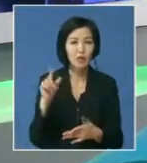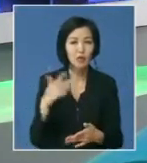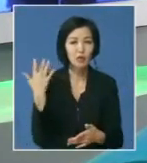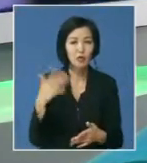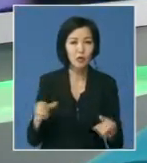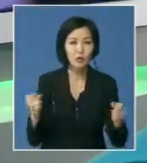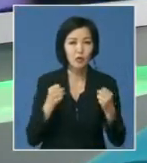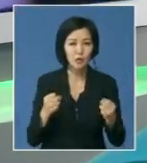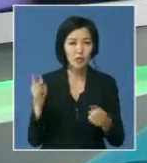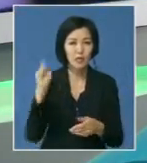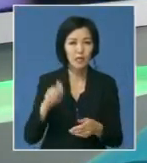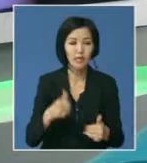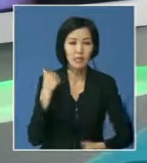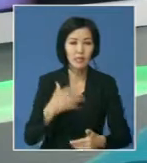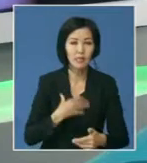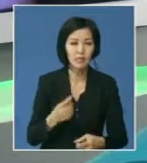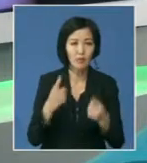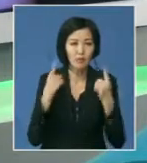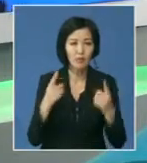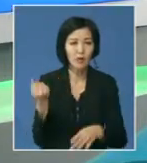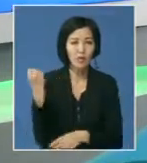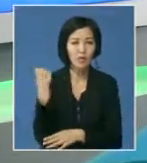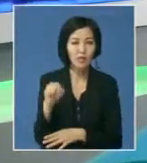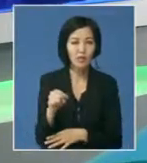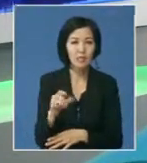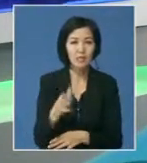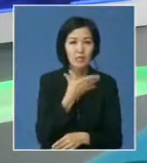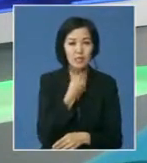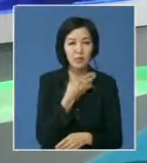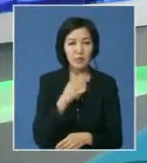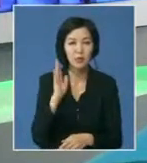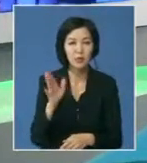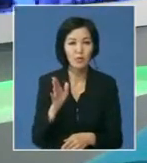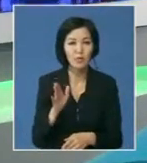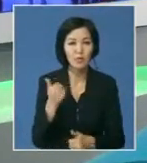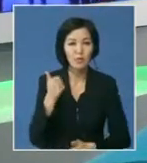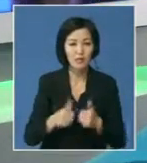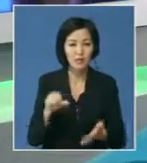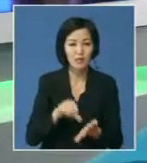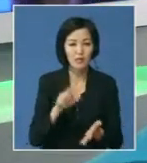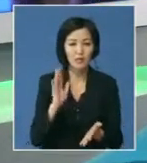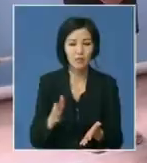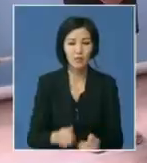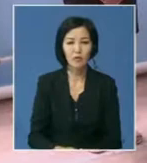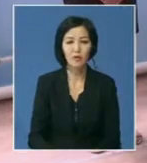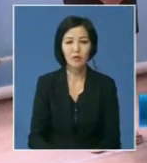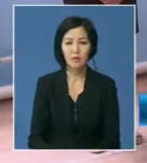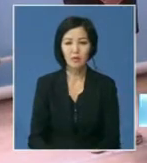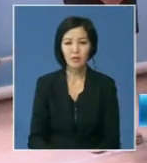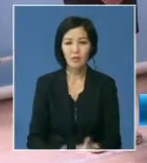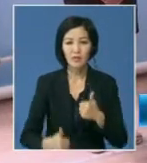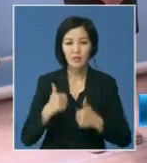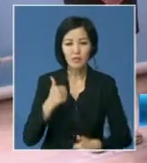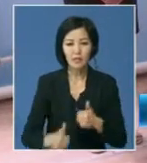келді. Бұл жарыстың маңызы зор. Жеңіске жеткендер шілде айында Семейде өтетін ел біріншілігіне қатысатын болады. Жарысқа